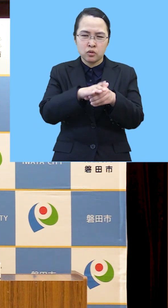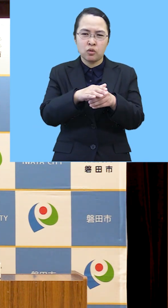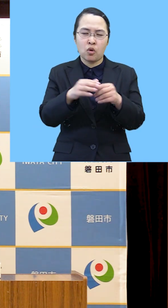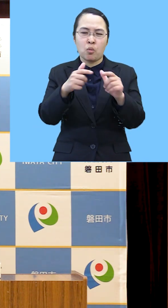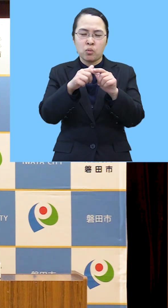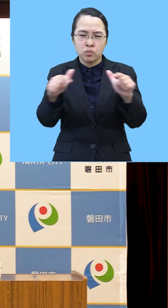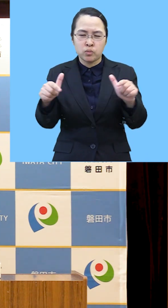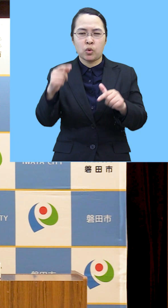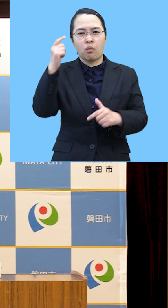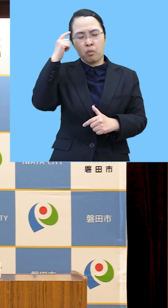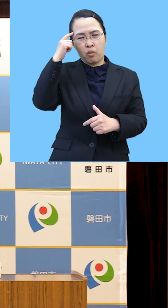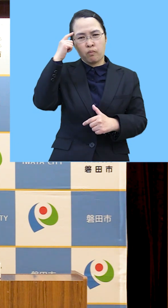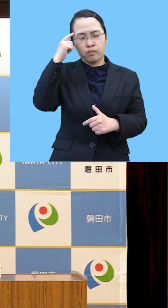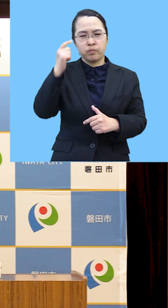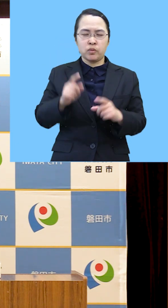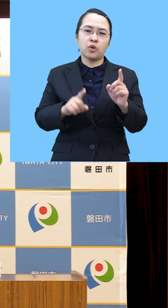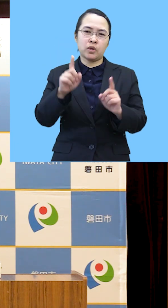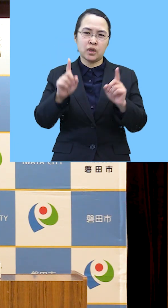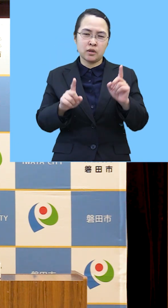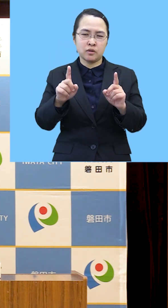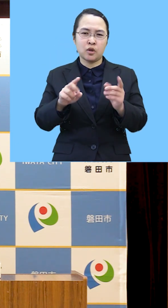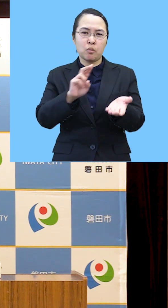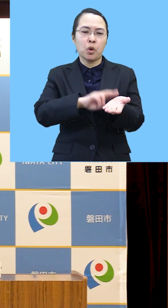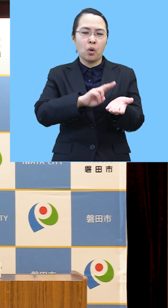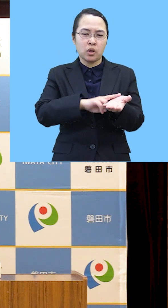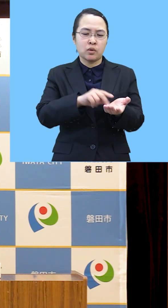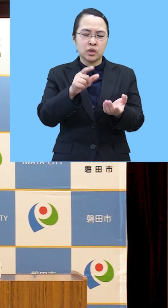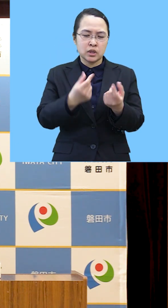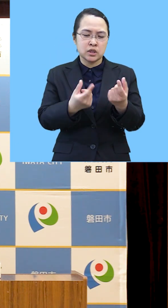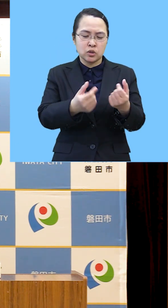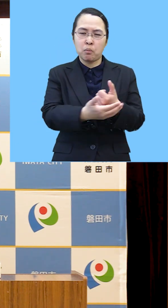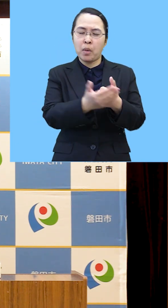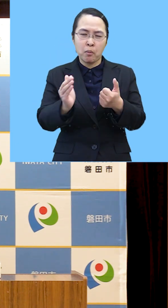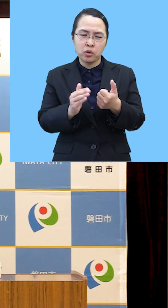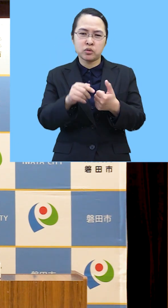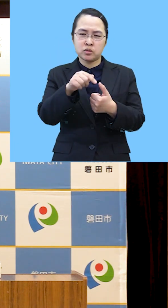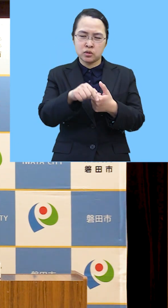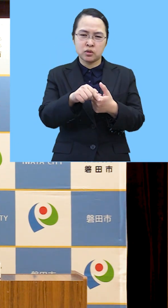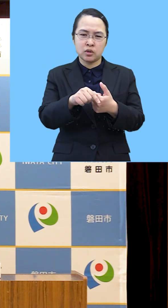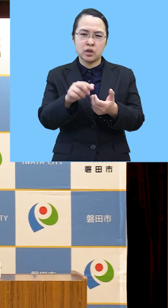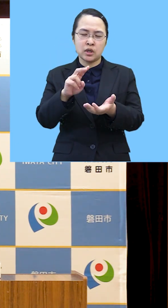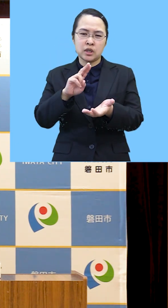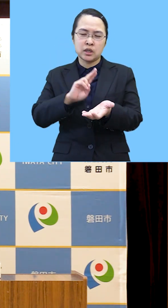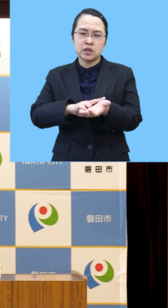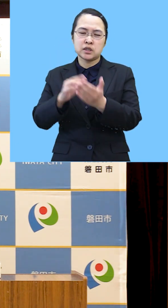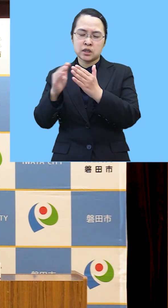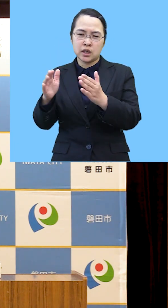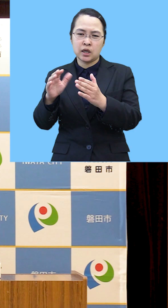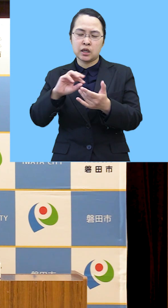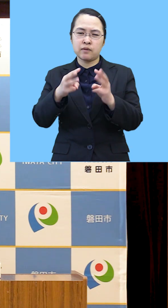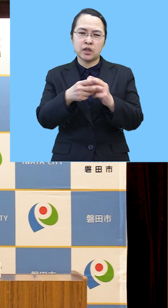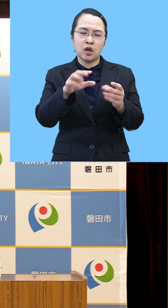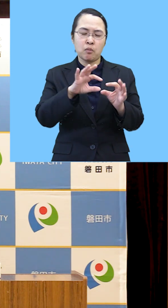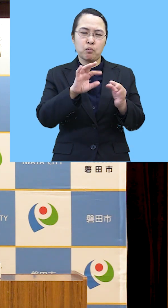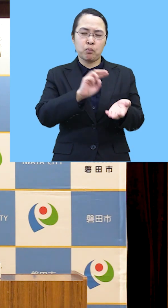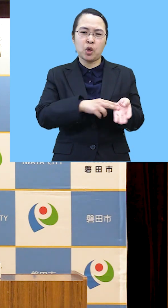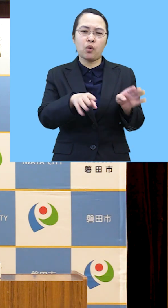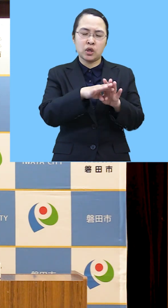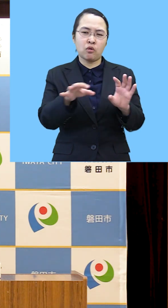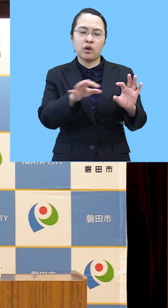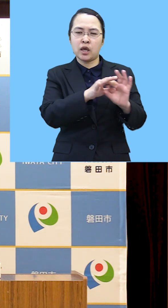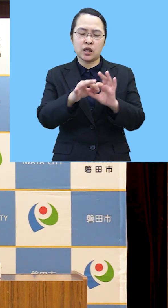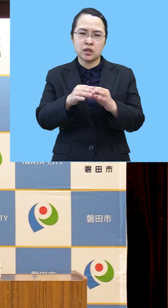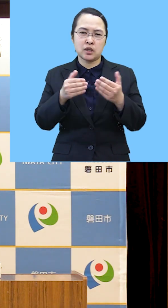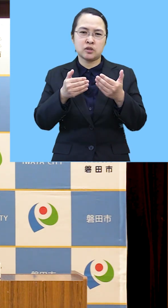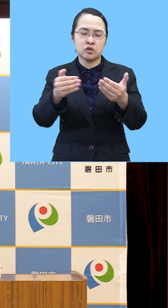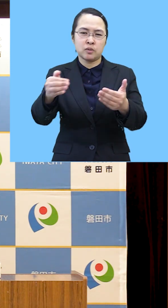になると思いますから、とにかく医療の方をしっかり守るように医師会や岩田病院と連携してですね、進めていきたいなというふ